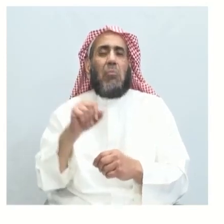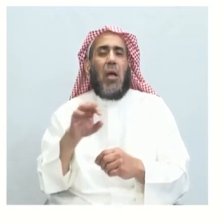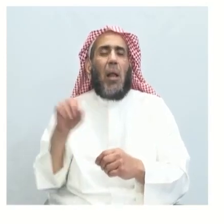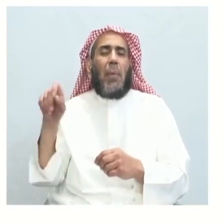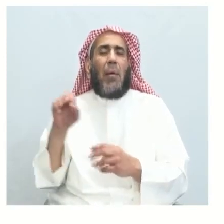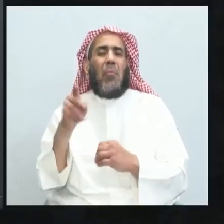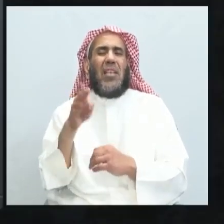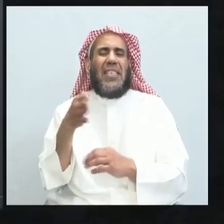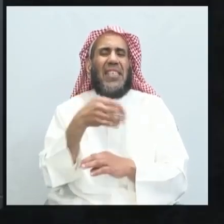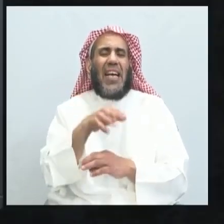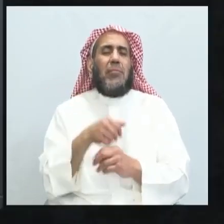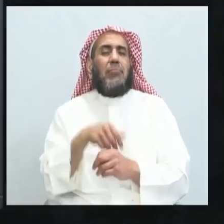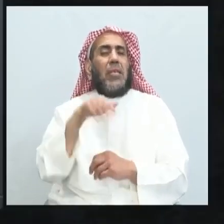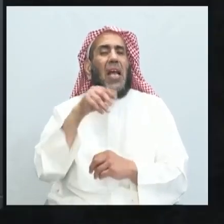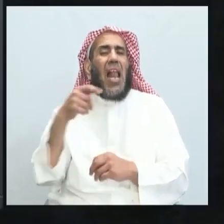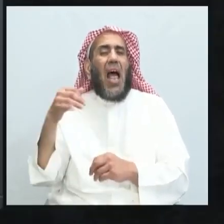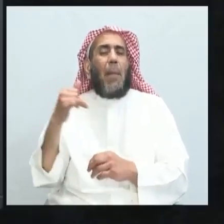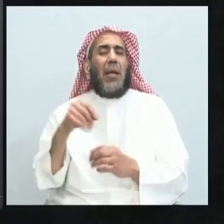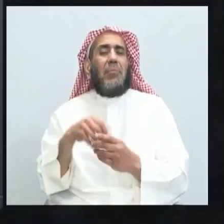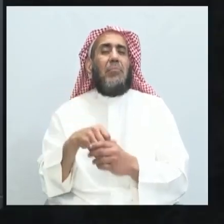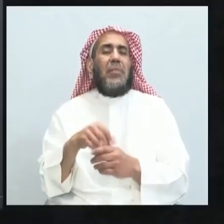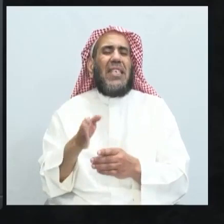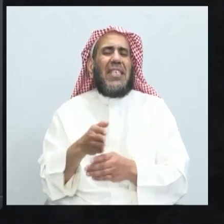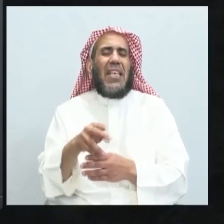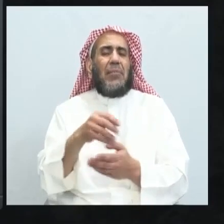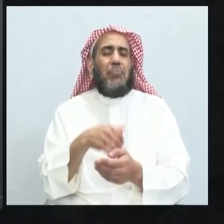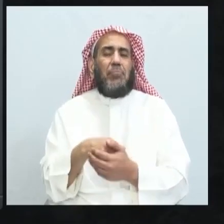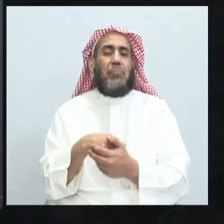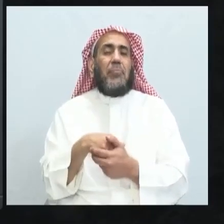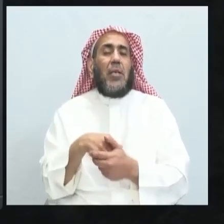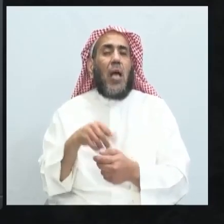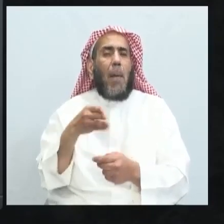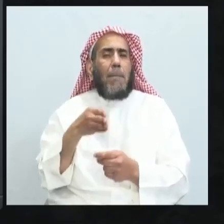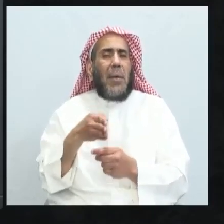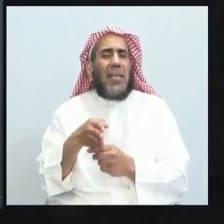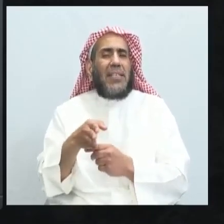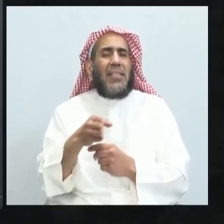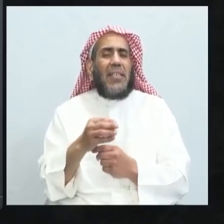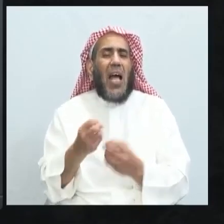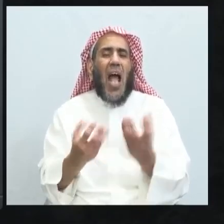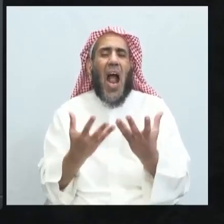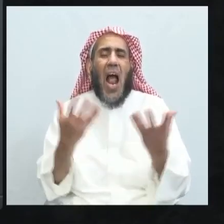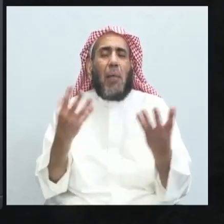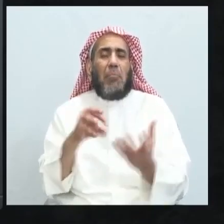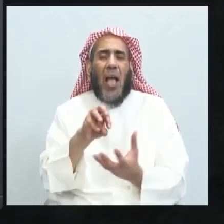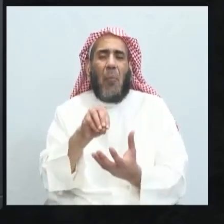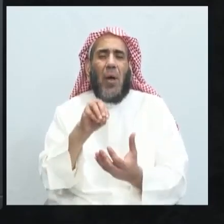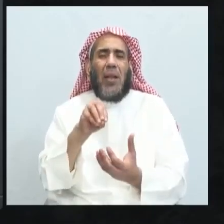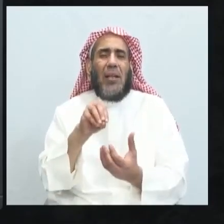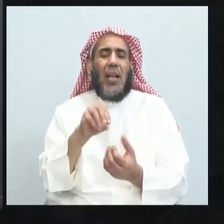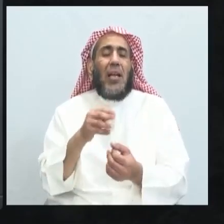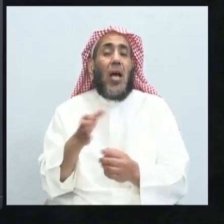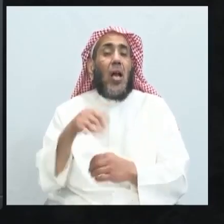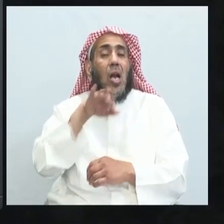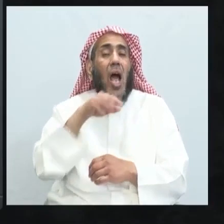تقرمش العربيه في اثناء السير فهي ان مرت على على ك فانها تاخذ شيئا لان